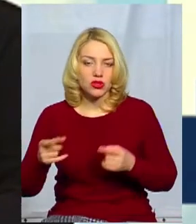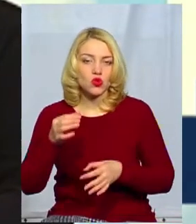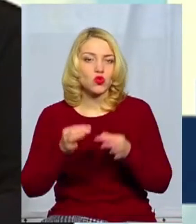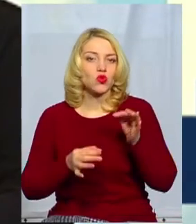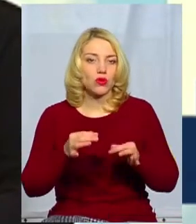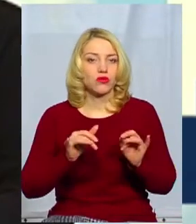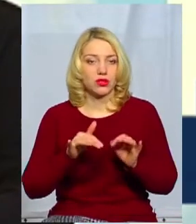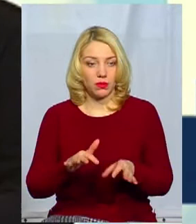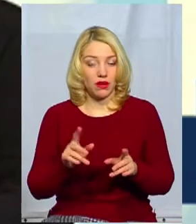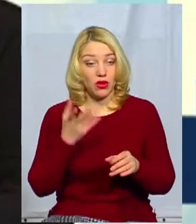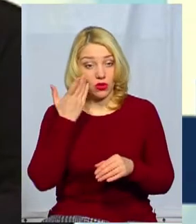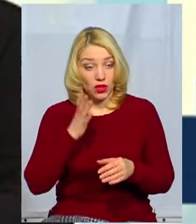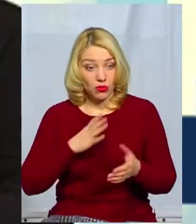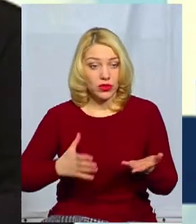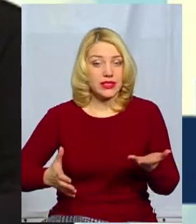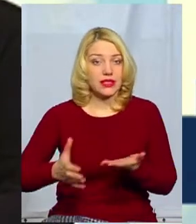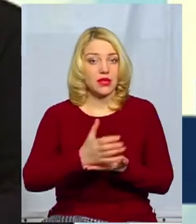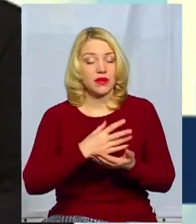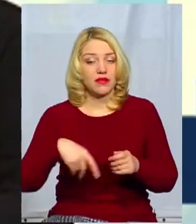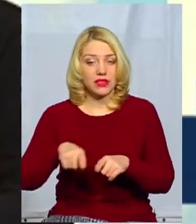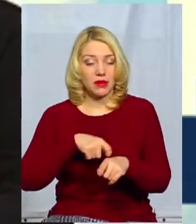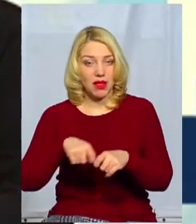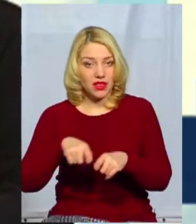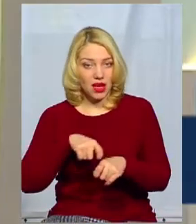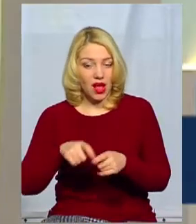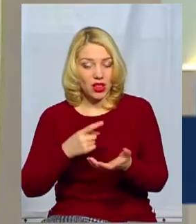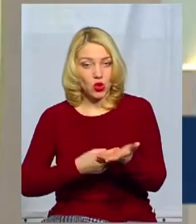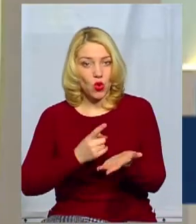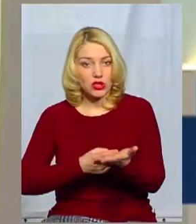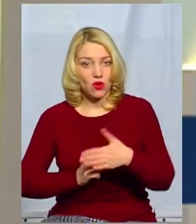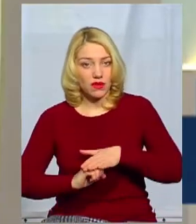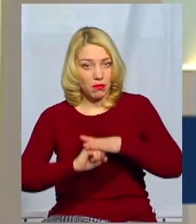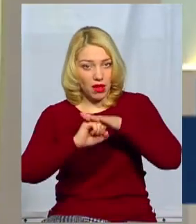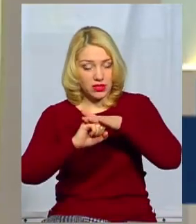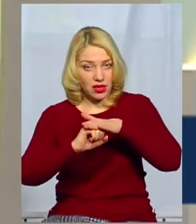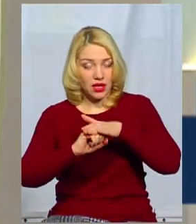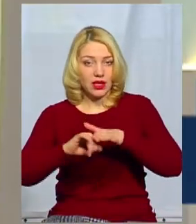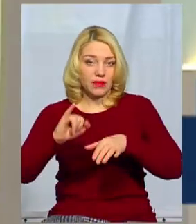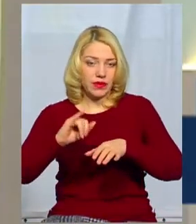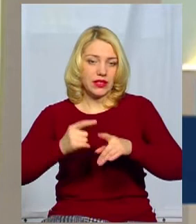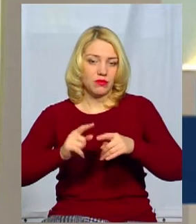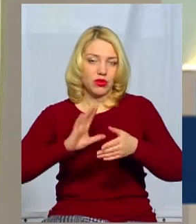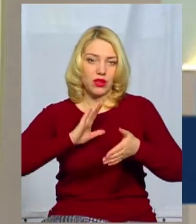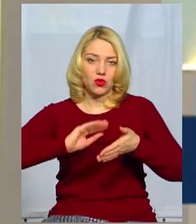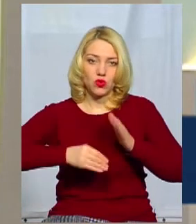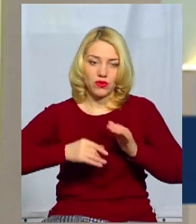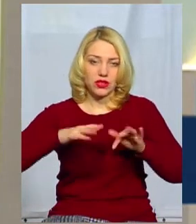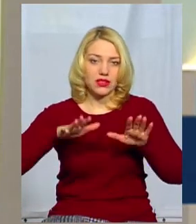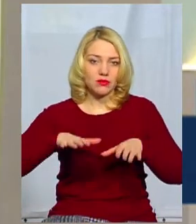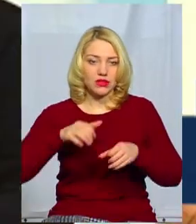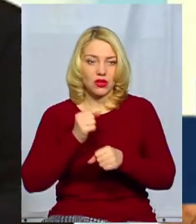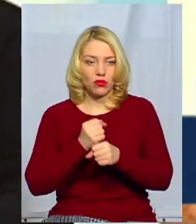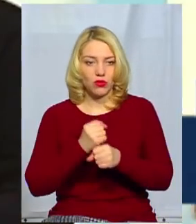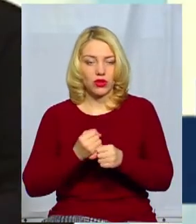Тому, коли були зібрані всі адміністративні матеріали, тобто доказова база, довідка з місця